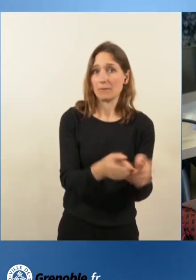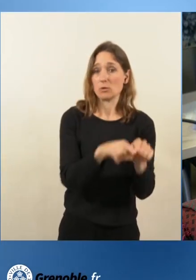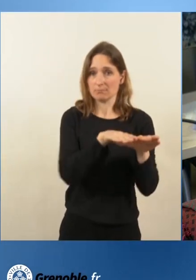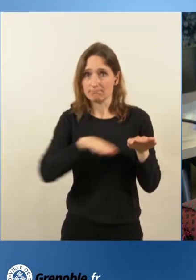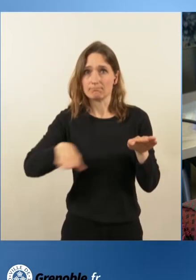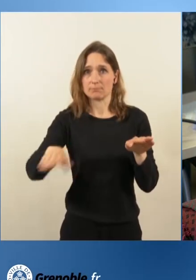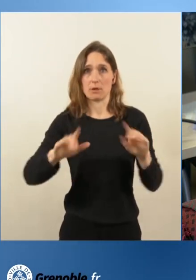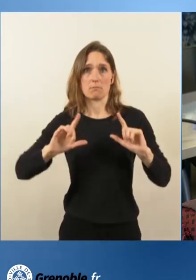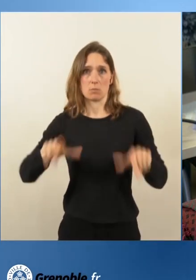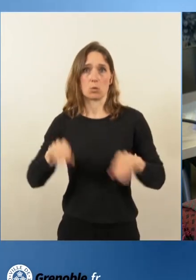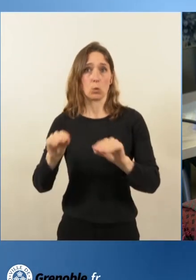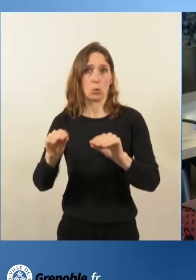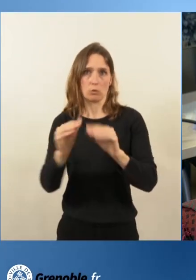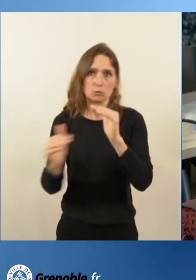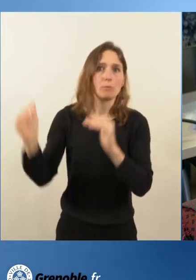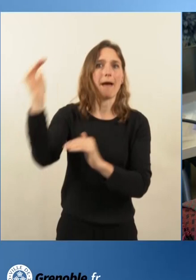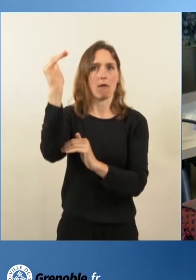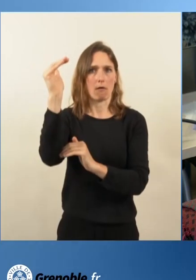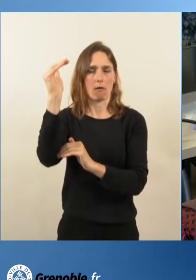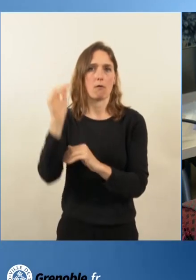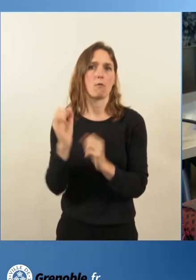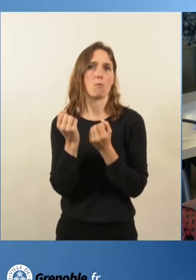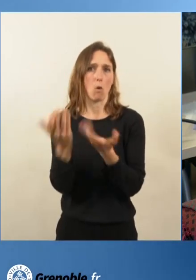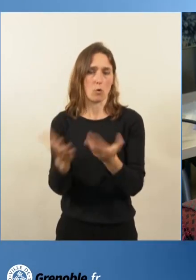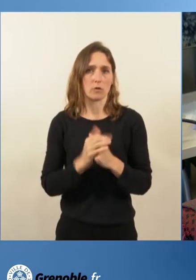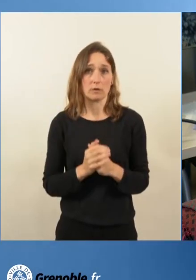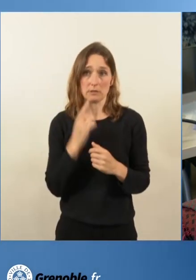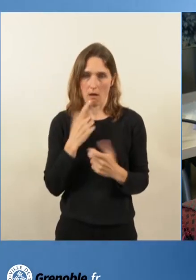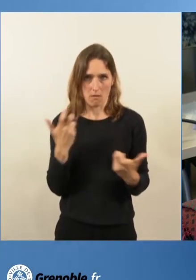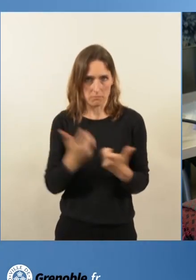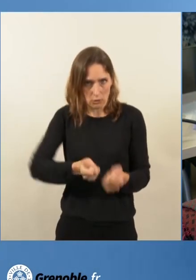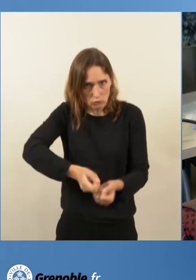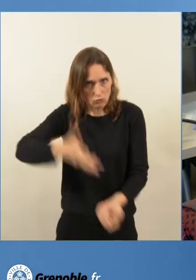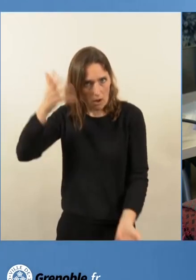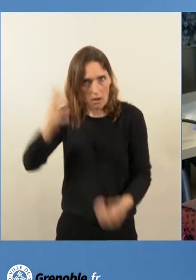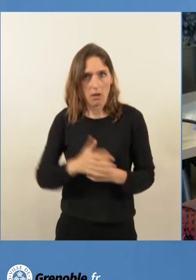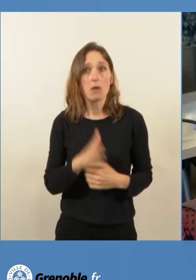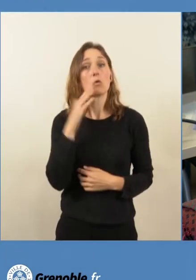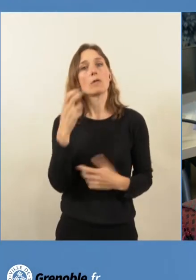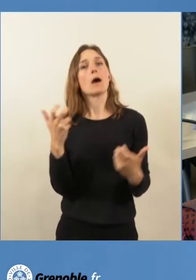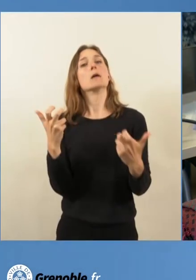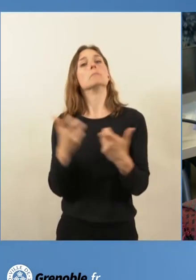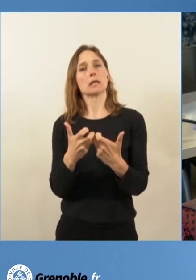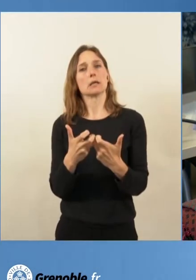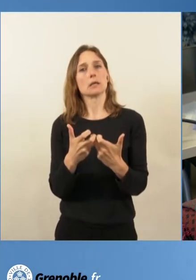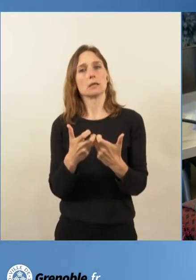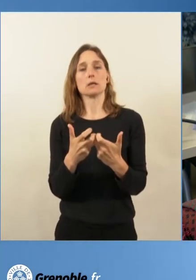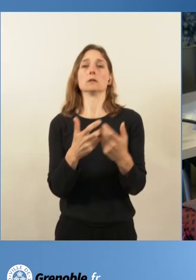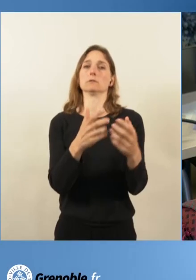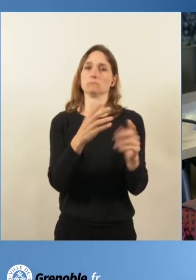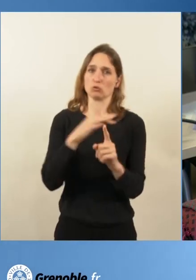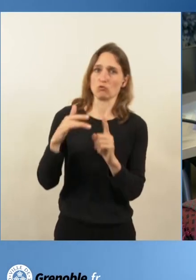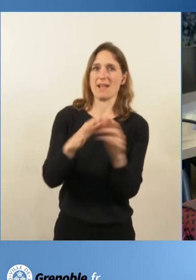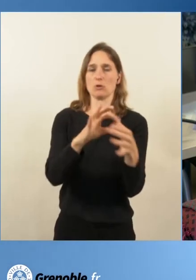supérieur ça coûte très très cher c'est pour ça que la tarification elle est sociale et solidaire